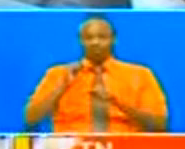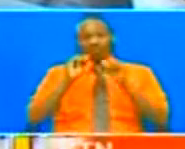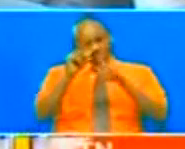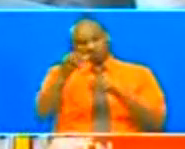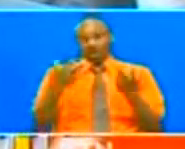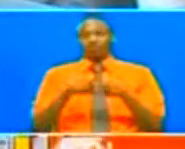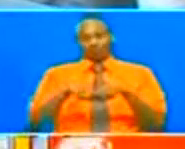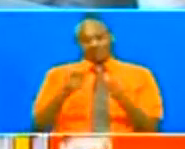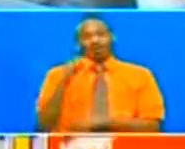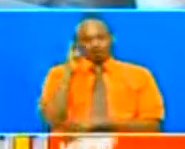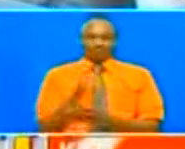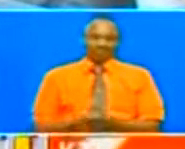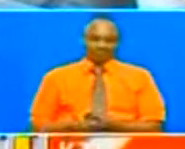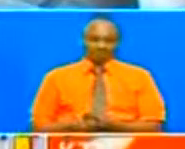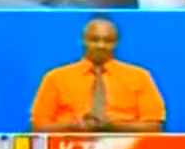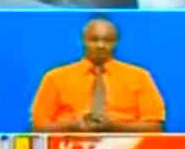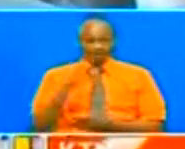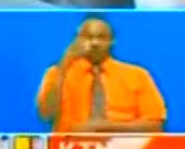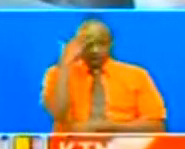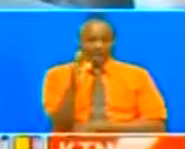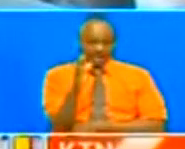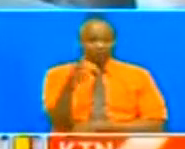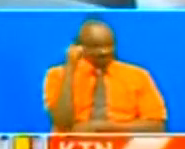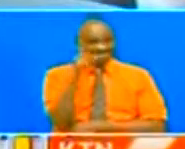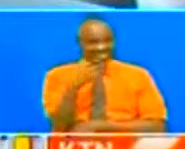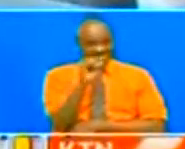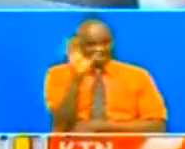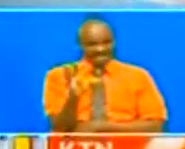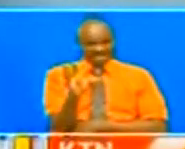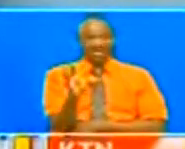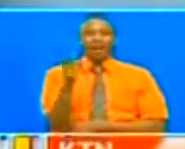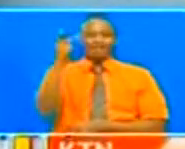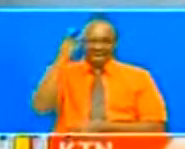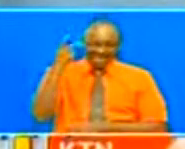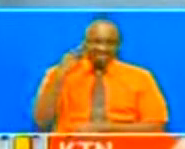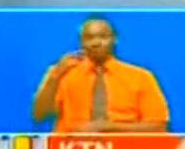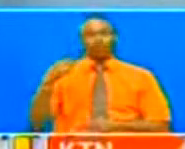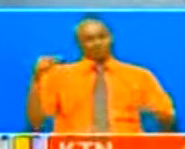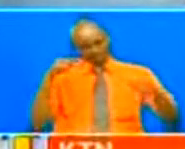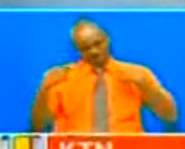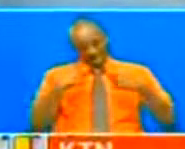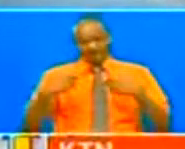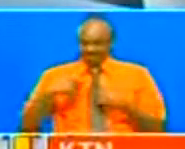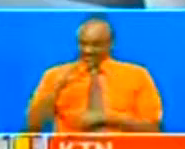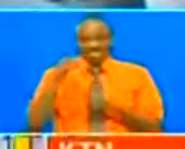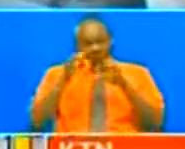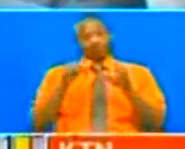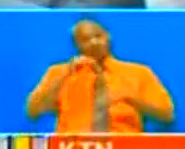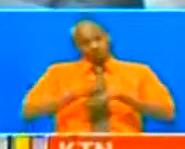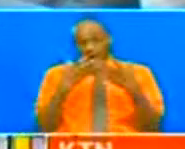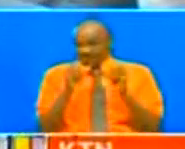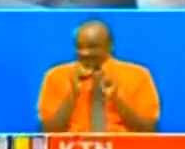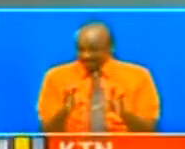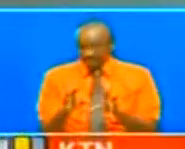zinavunjwa. Hiyo si mmejua, umeelewa? Basi wazazi wasitulaumu, kama shule hazikufunguliwa,